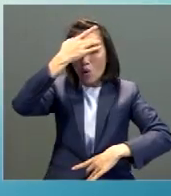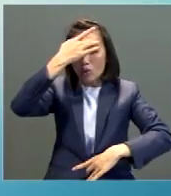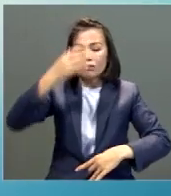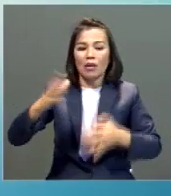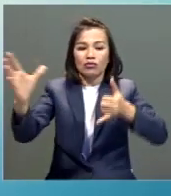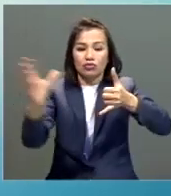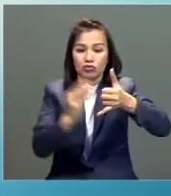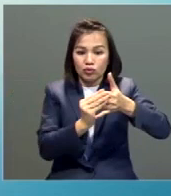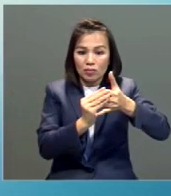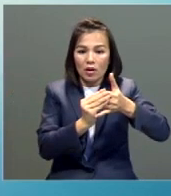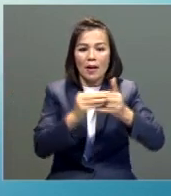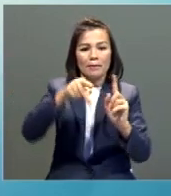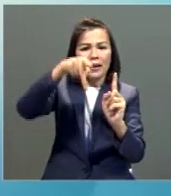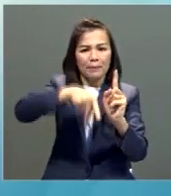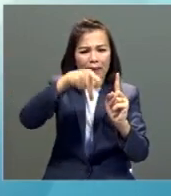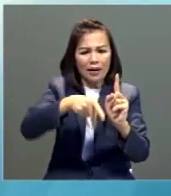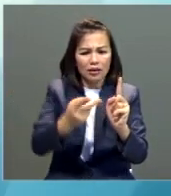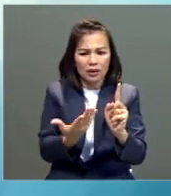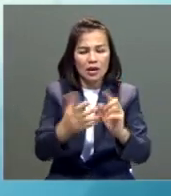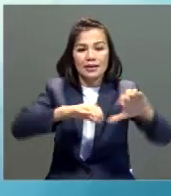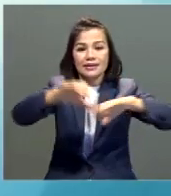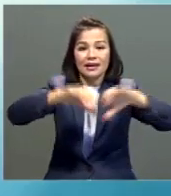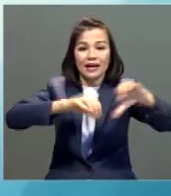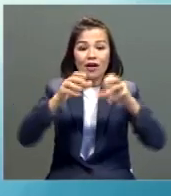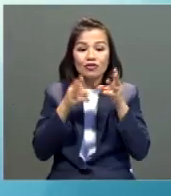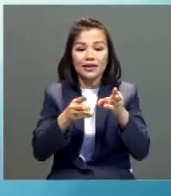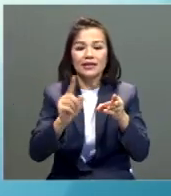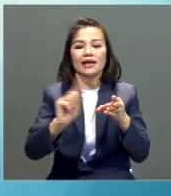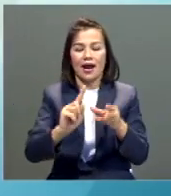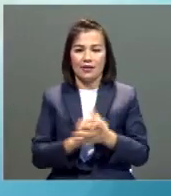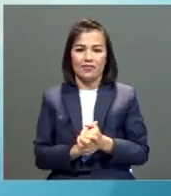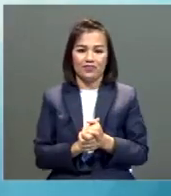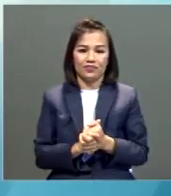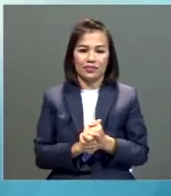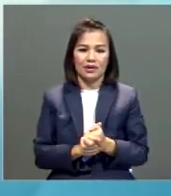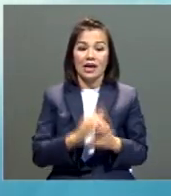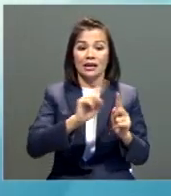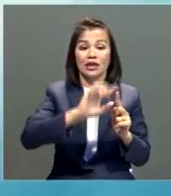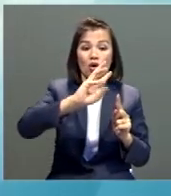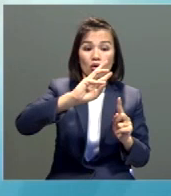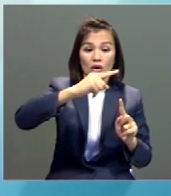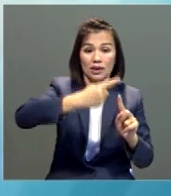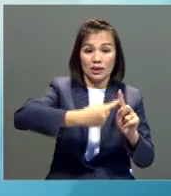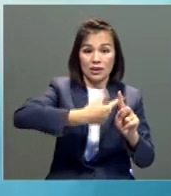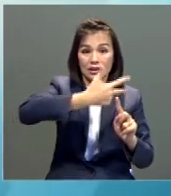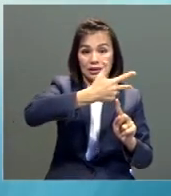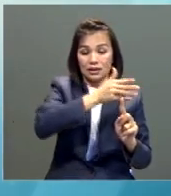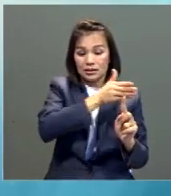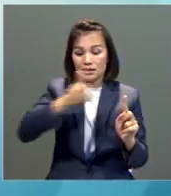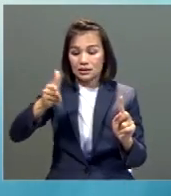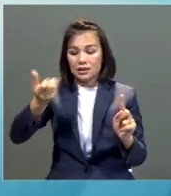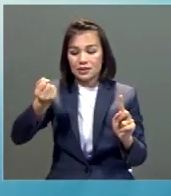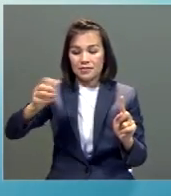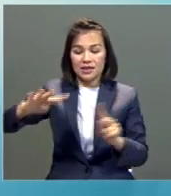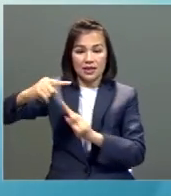นติดเชื้อกันเป็นพันเนี่ยนะครับเราจะจัดการอย่างไรนะครับตั้งแต่วันที่6มีนาถึง14มีนาเ